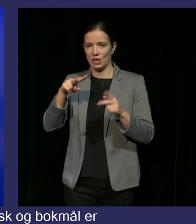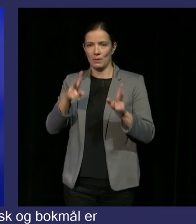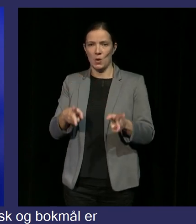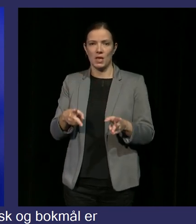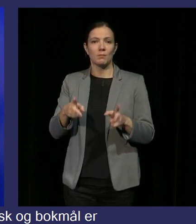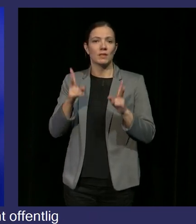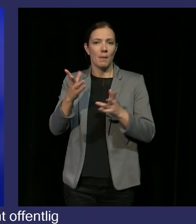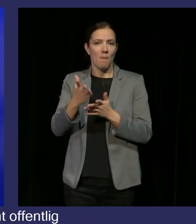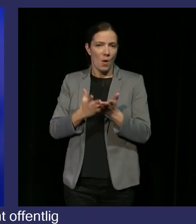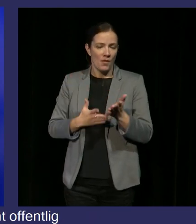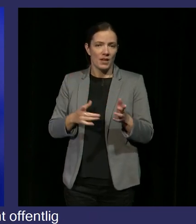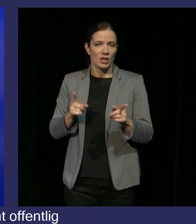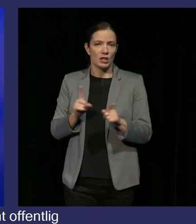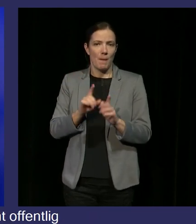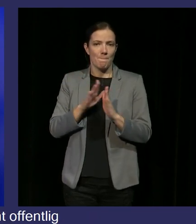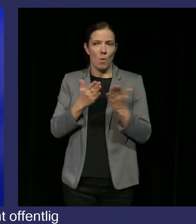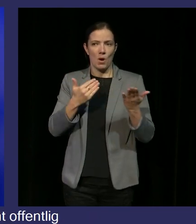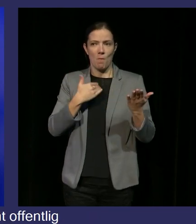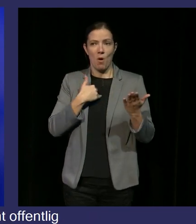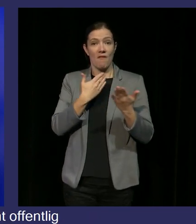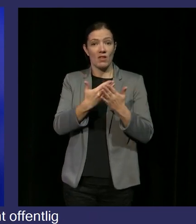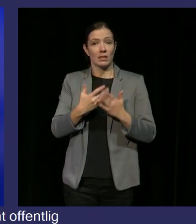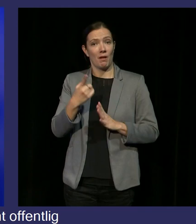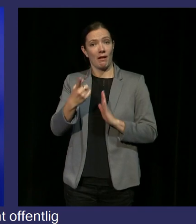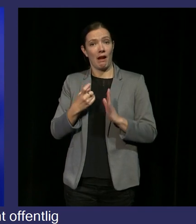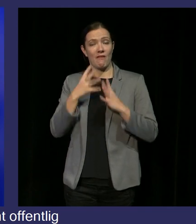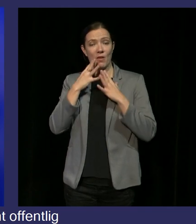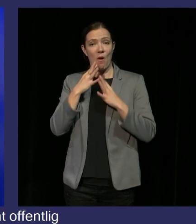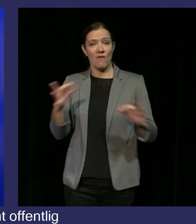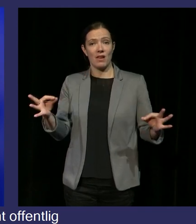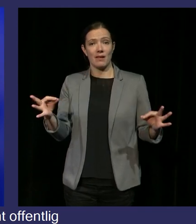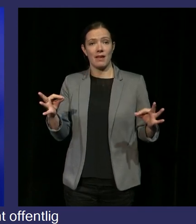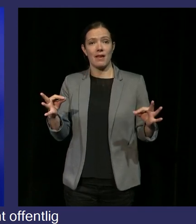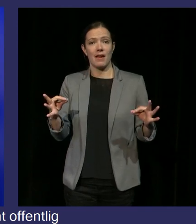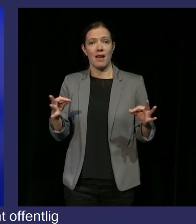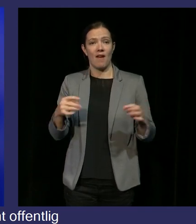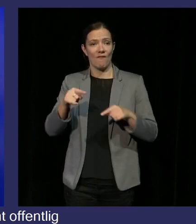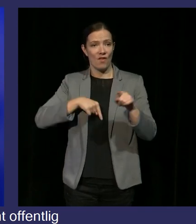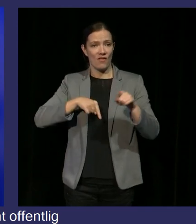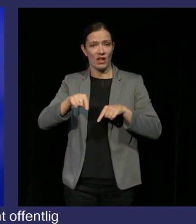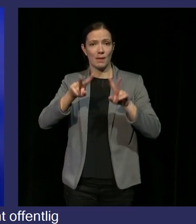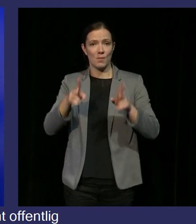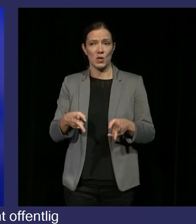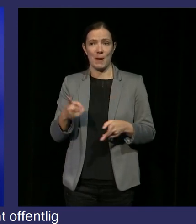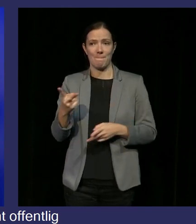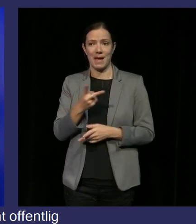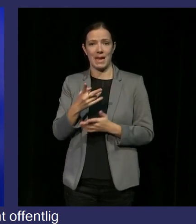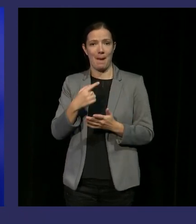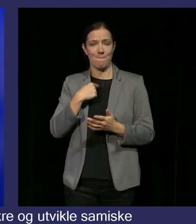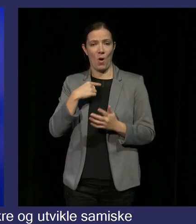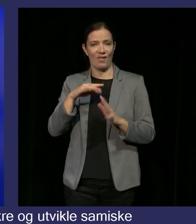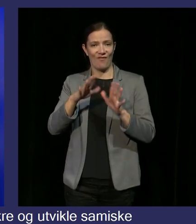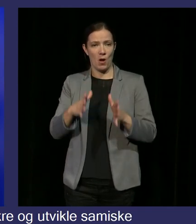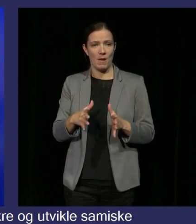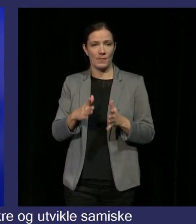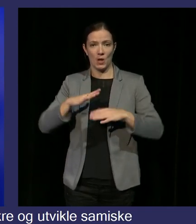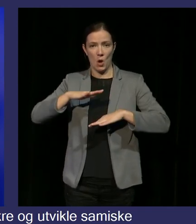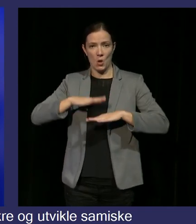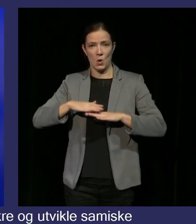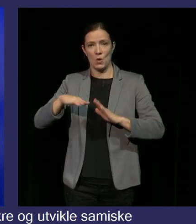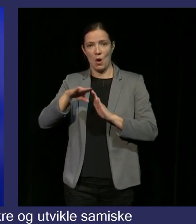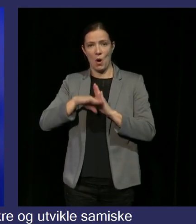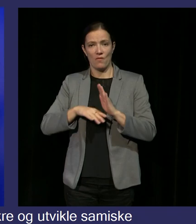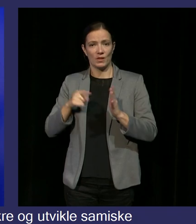lik linje med bokmål. Ved blant annet å kreve at offentlig forvaltning bruker begge målformer. Grunnlovens